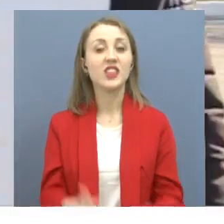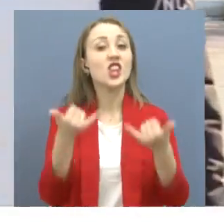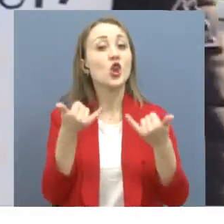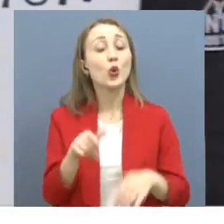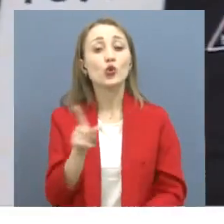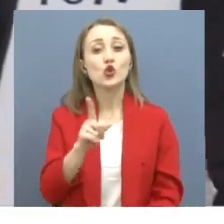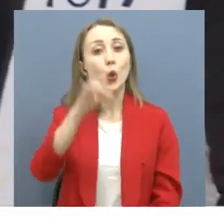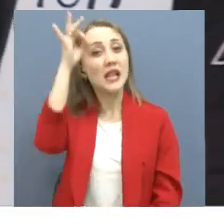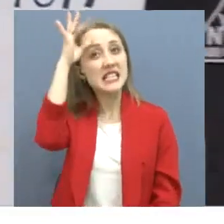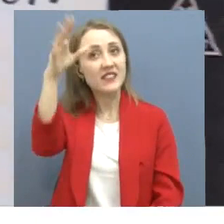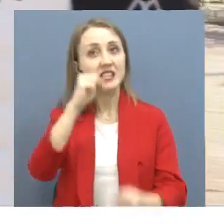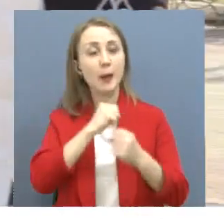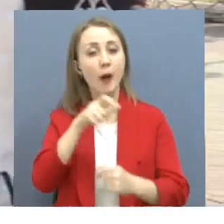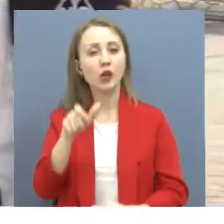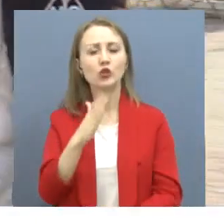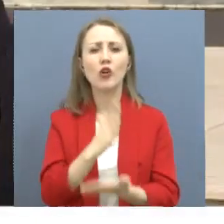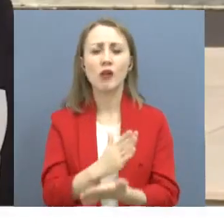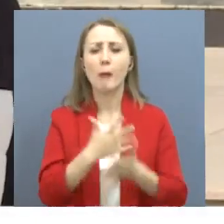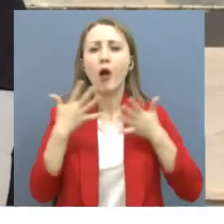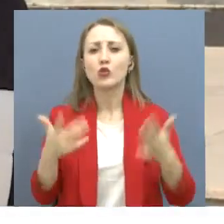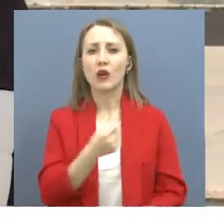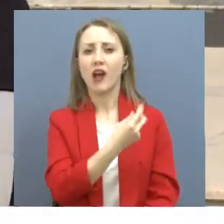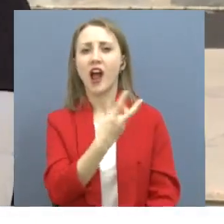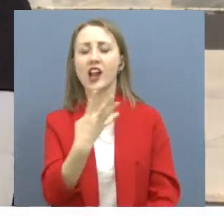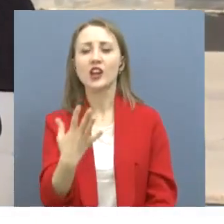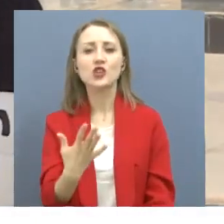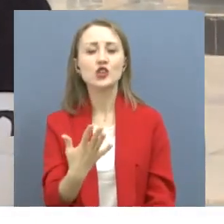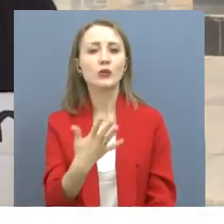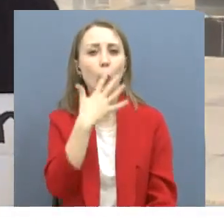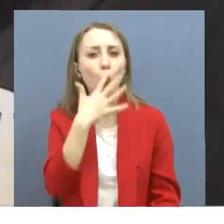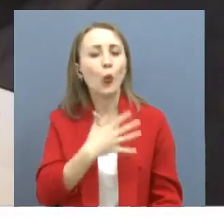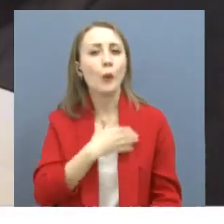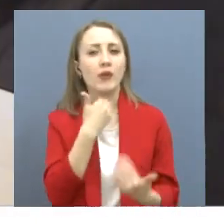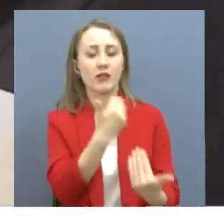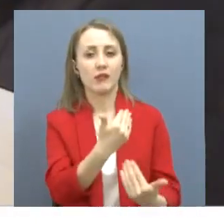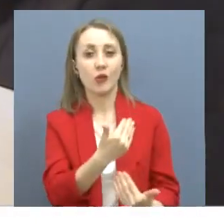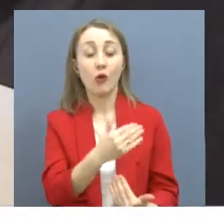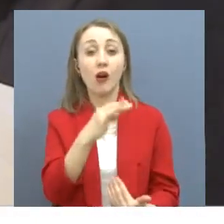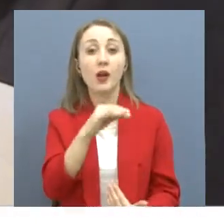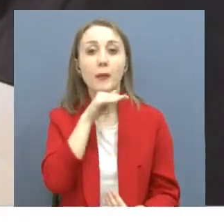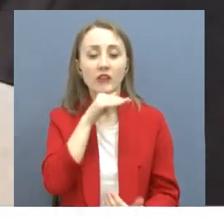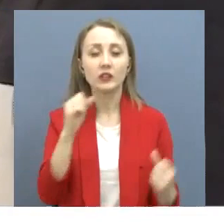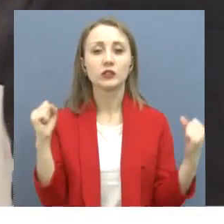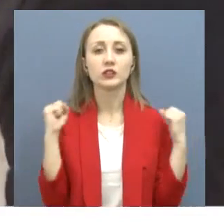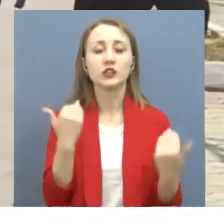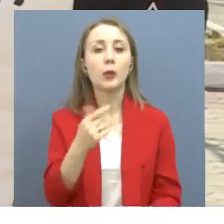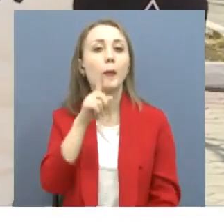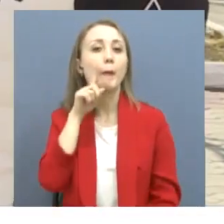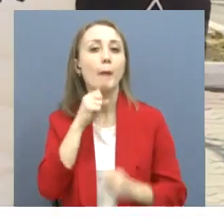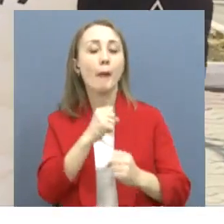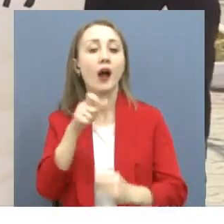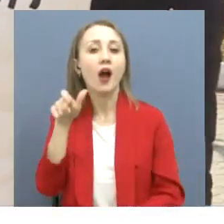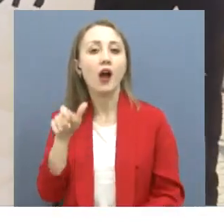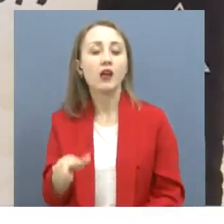Неудивительно, что прославленный боксер имеет огромное количество поклонников, в том числе и в профессиональном спорте. Сегодня многие юные боксеры применяют